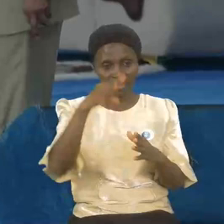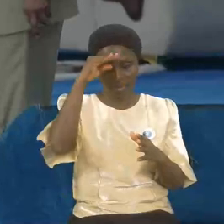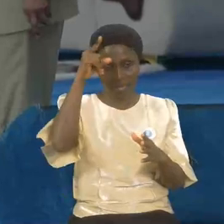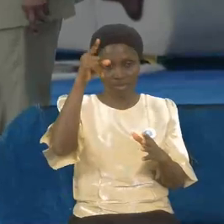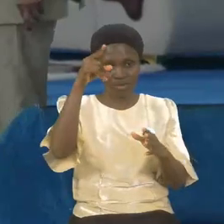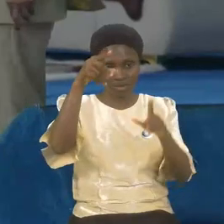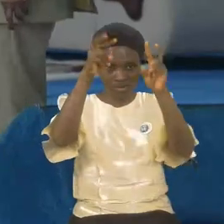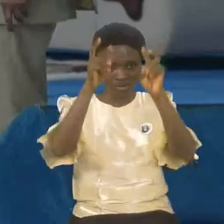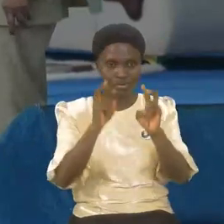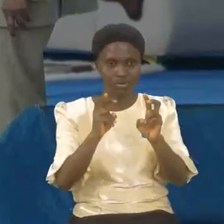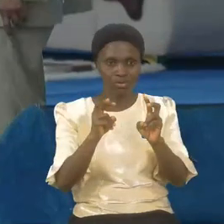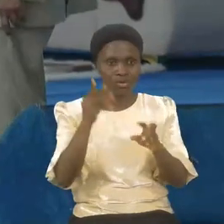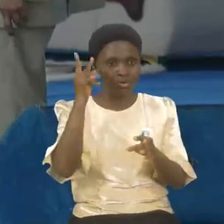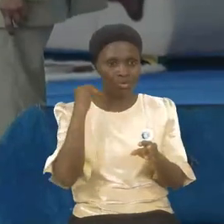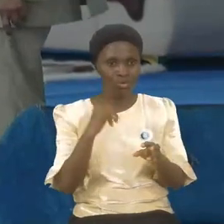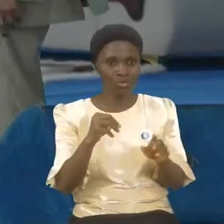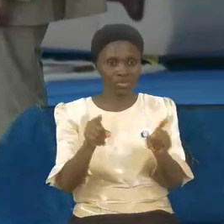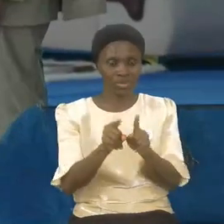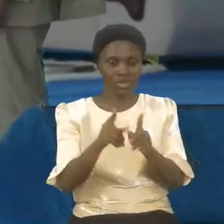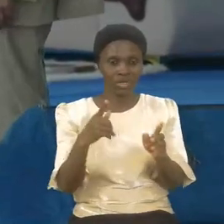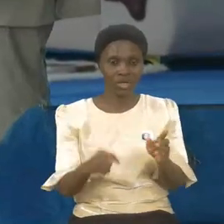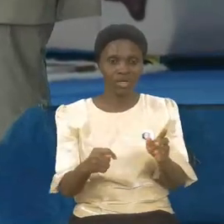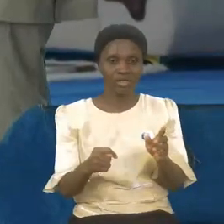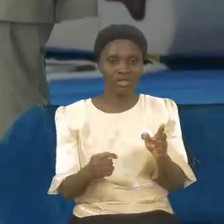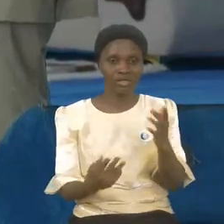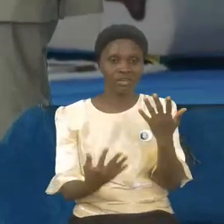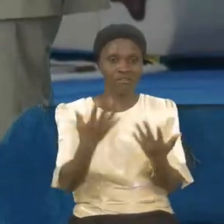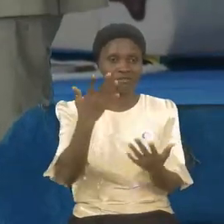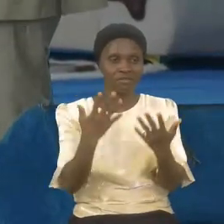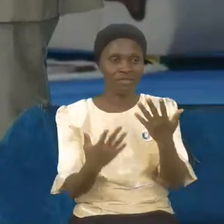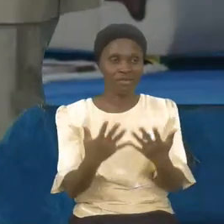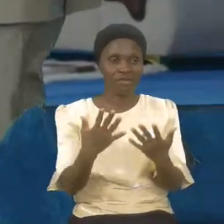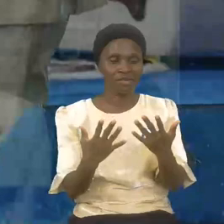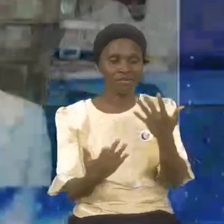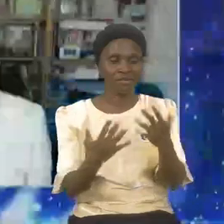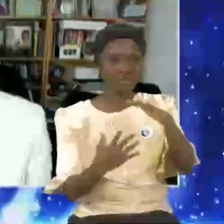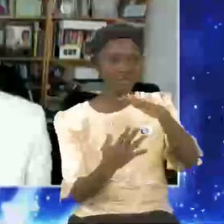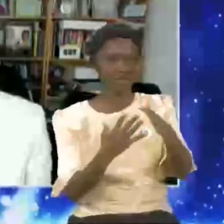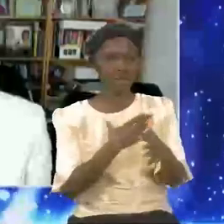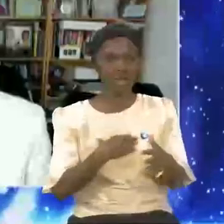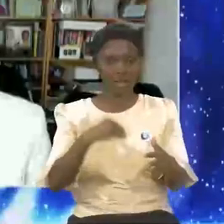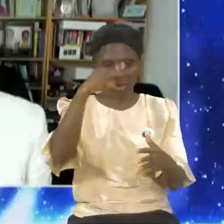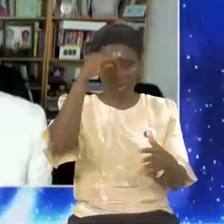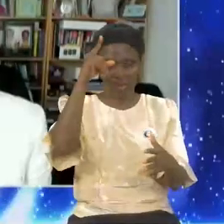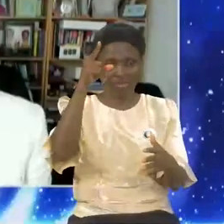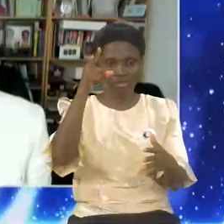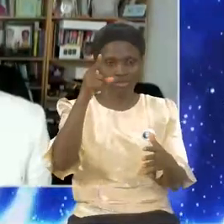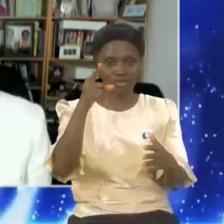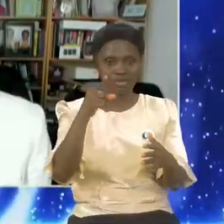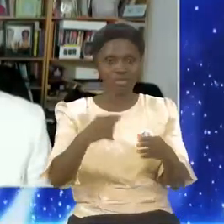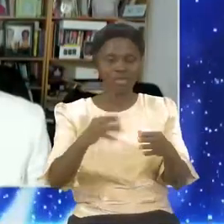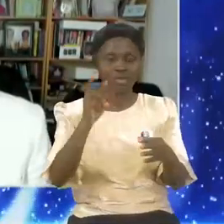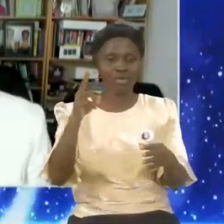c'est la sagesse ici son trône était comme des flammes de feu et les roues comme